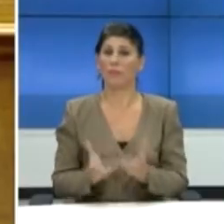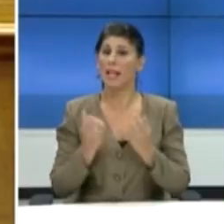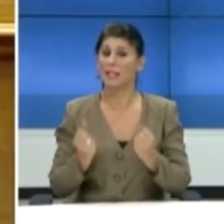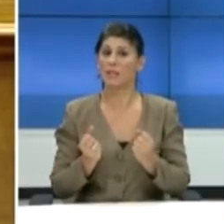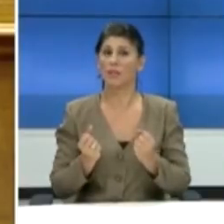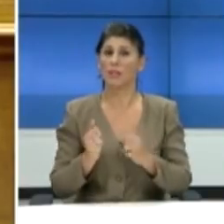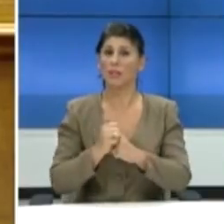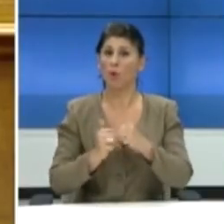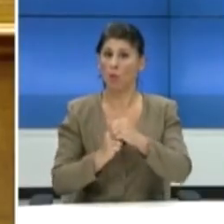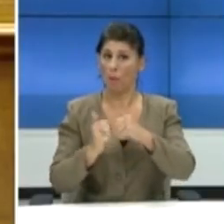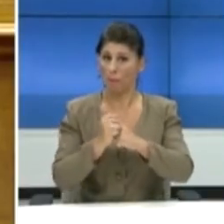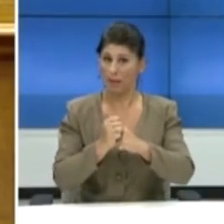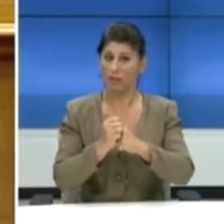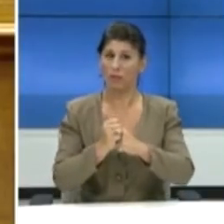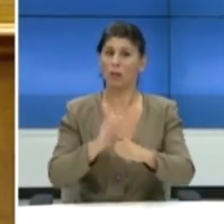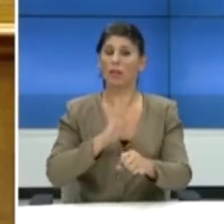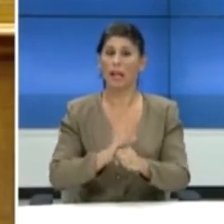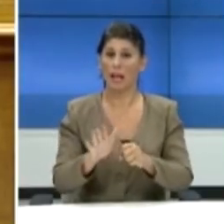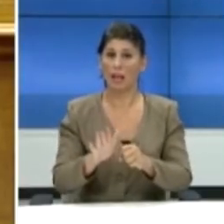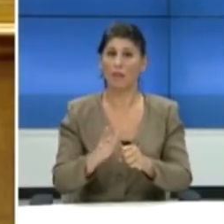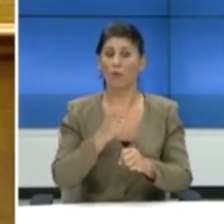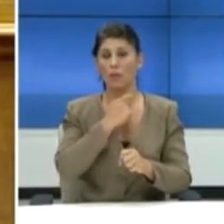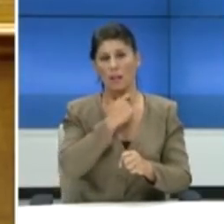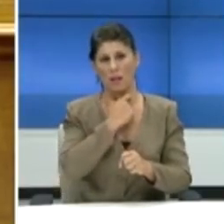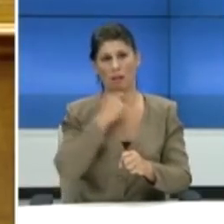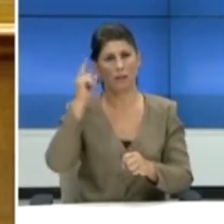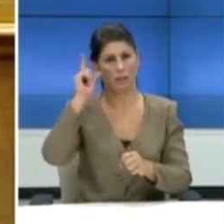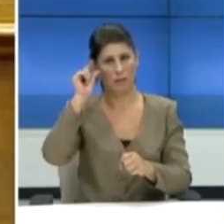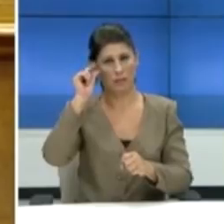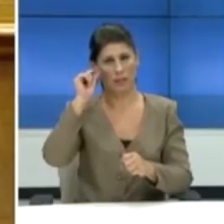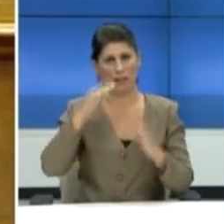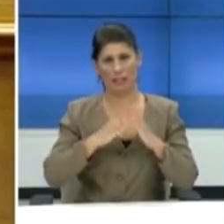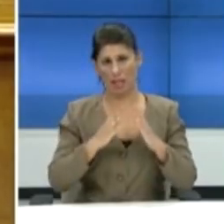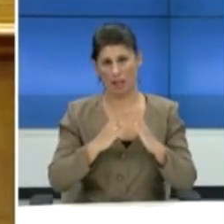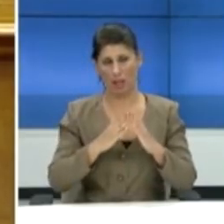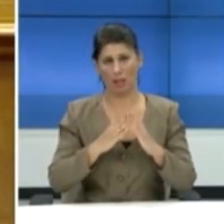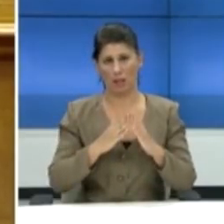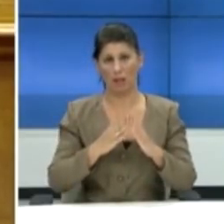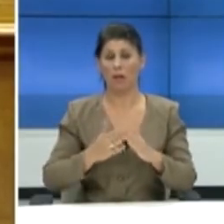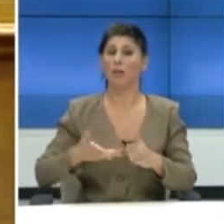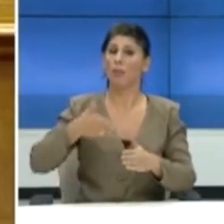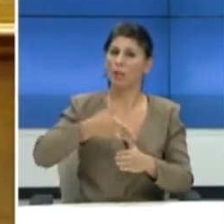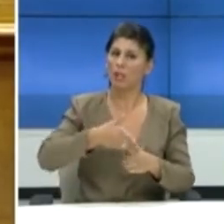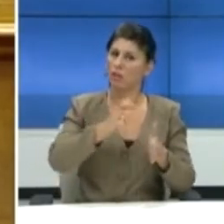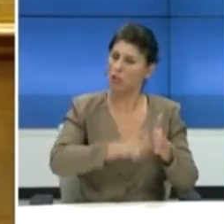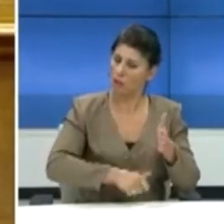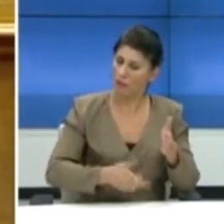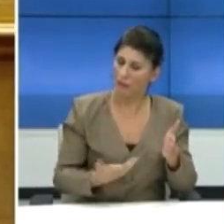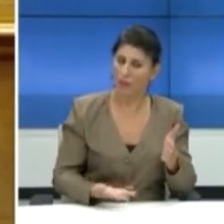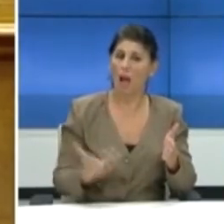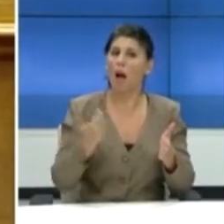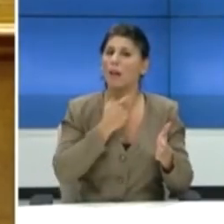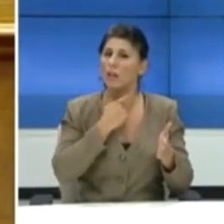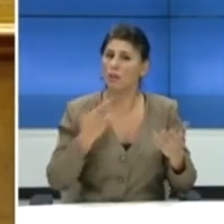εξασφαλίσετε υποδομές για να καλυφθούν οι ανάγκες στη φοιτητική στέγη, να επινοικιάσετε και ξενοδοχεία,